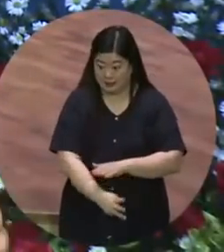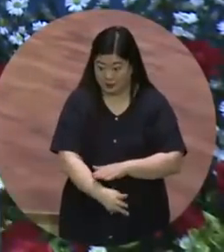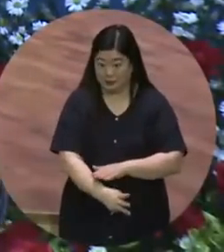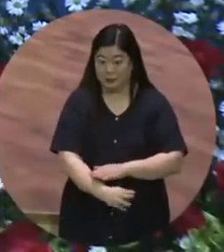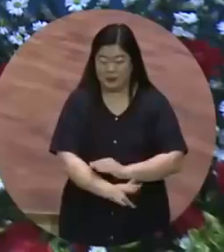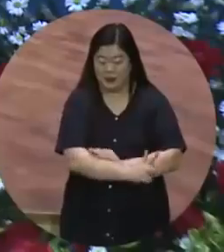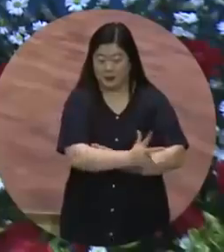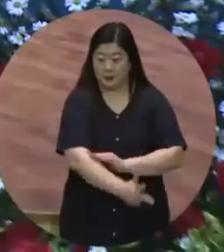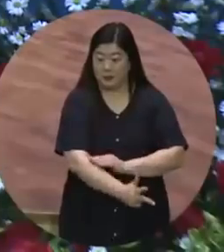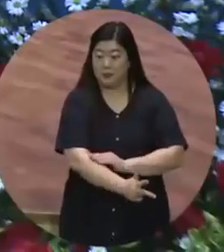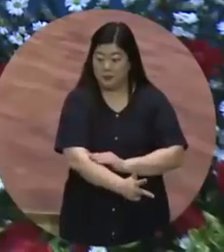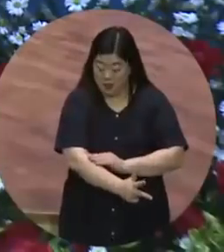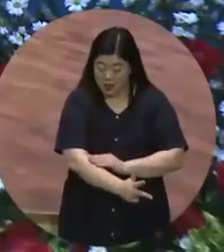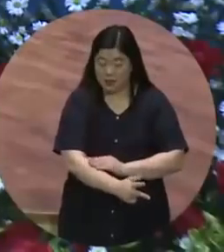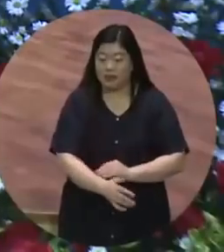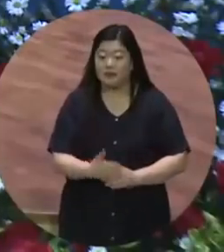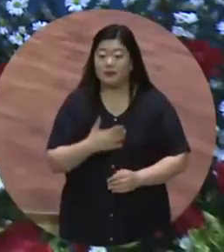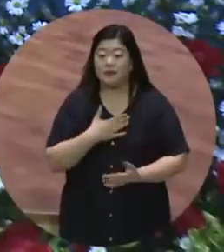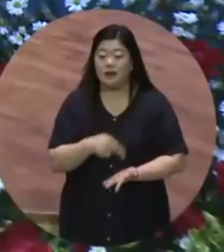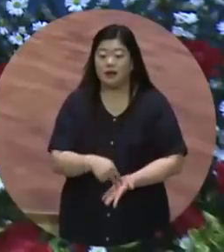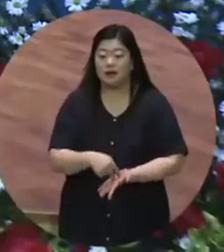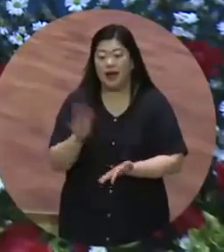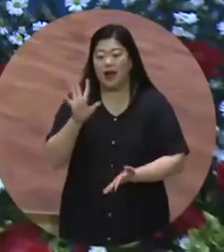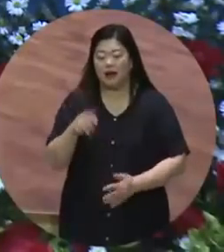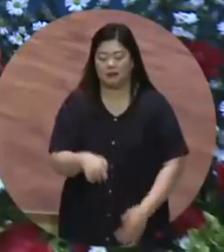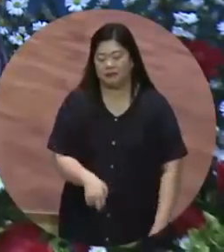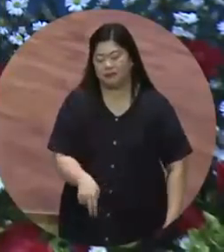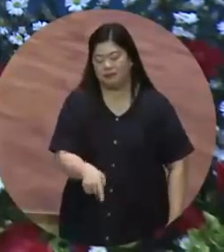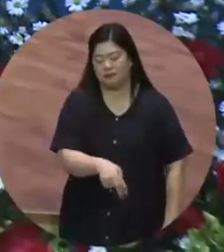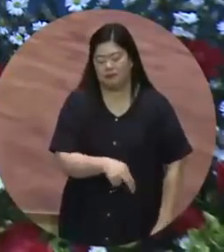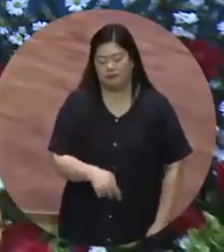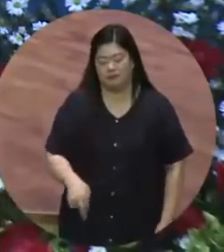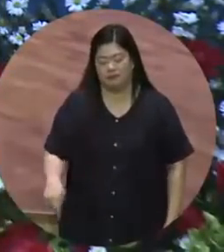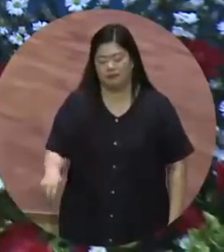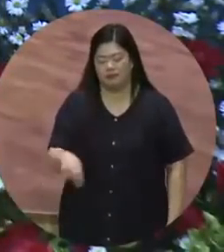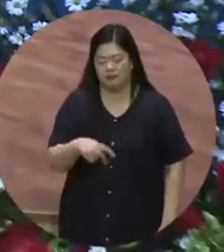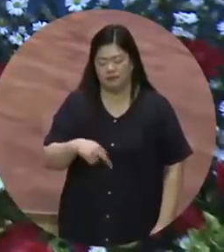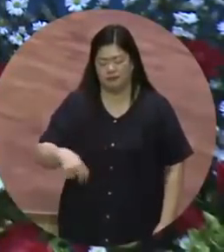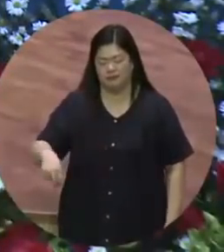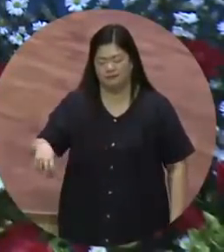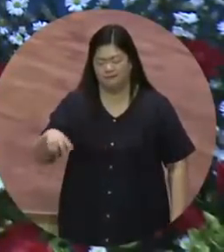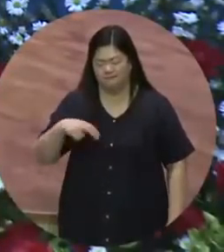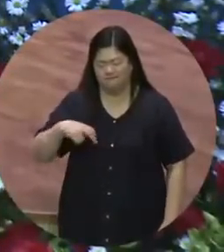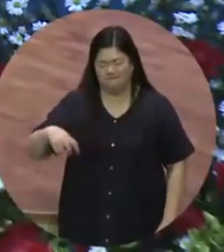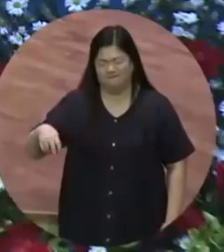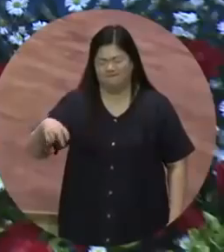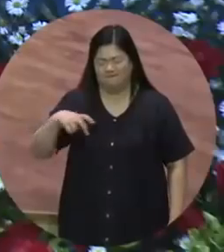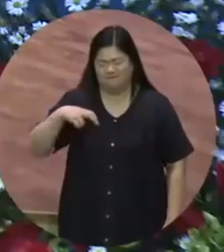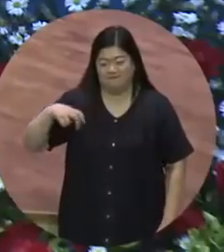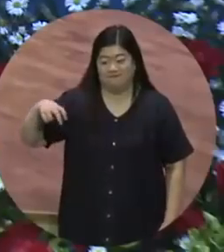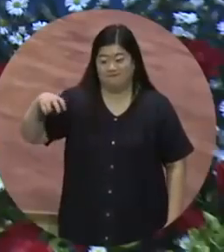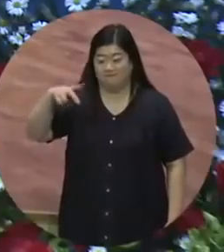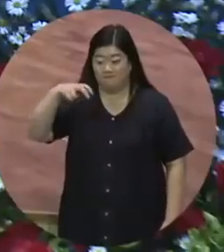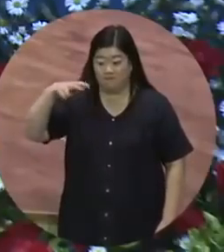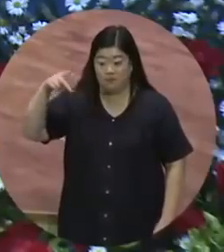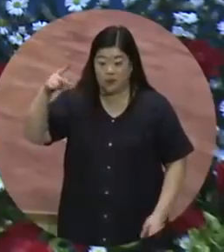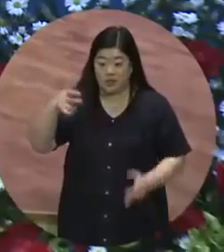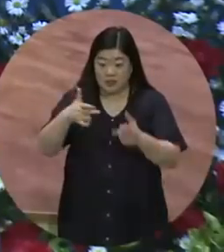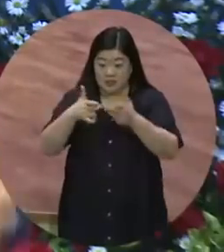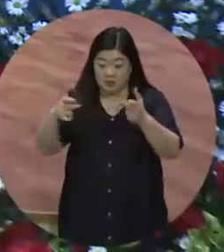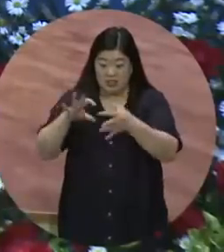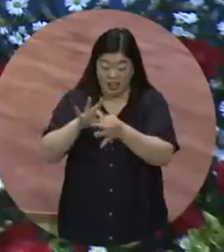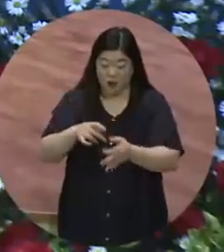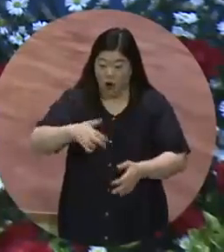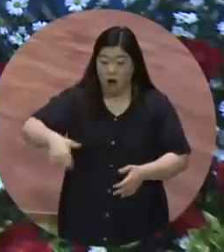운동도 뭐, 저 일도 날개 딱 일어나면 언제나 막 스케줄이 딱 운동하고 누워서 바로 막